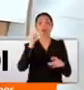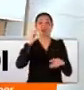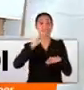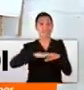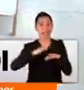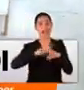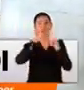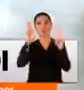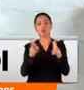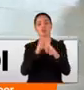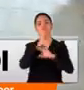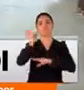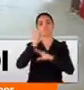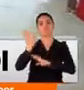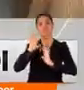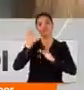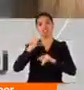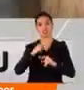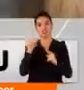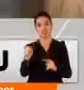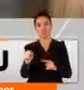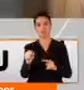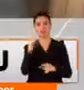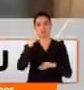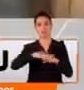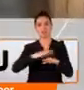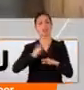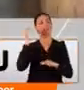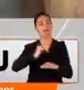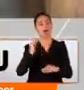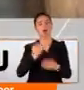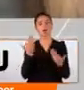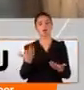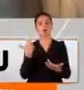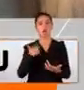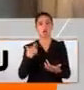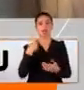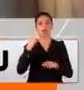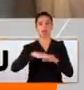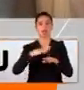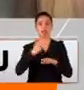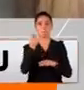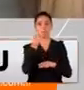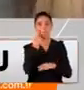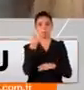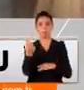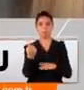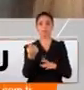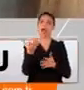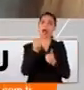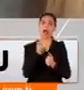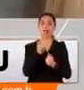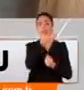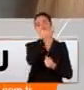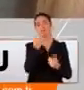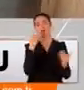spotçulara, ikinci el eşya satan yerlere geliyorlar. Kesinlikle ikinci eller daha uygun. Yani özellikle ikinci el fiyatlara baktığımızda daha